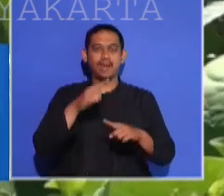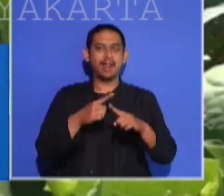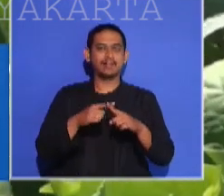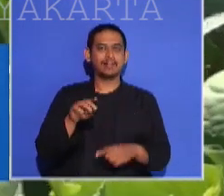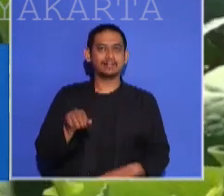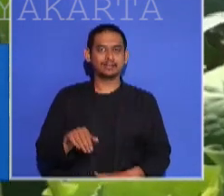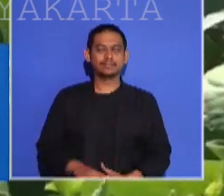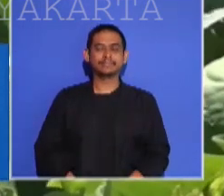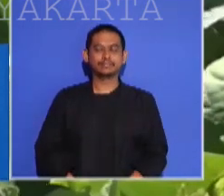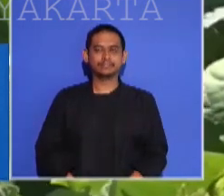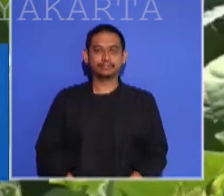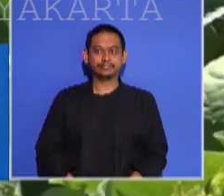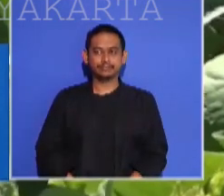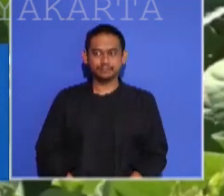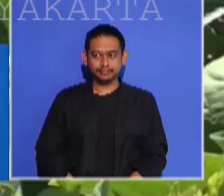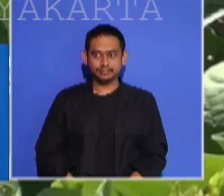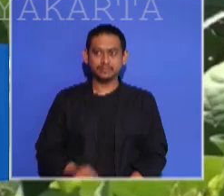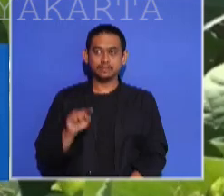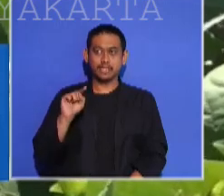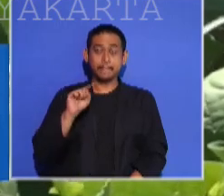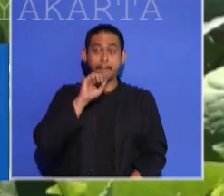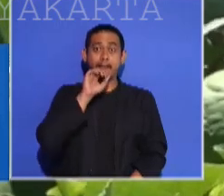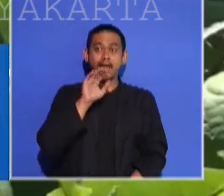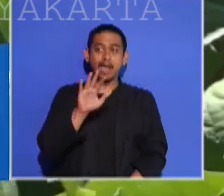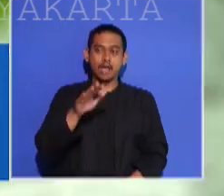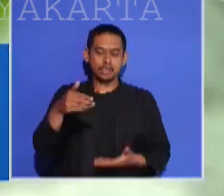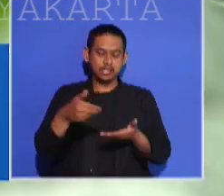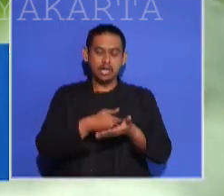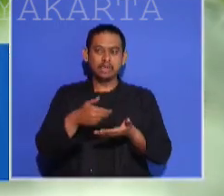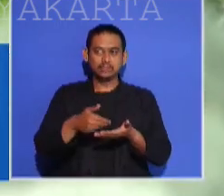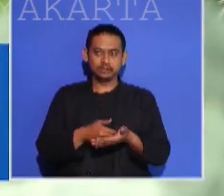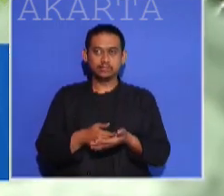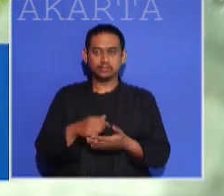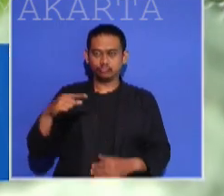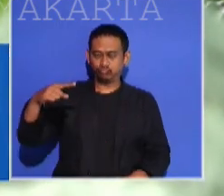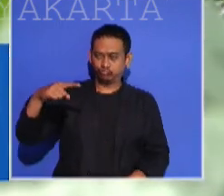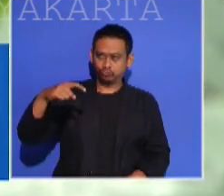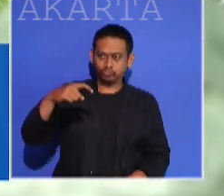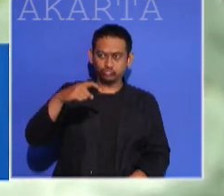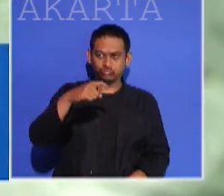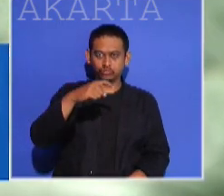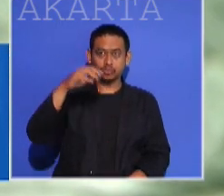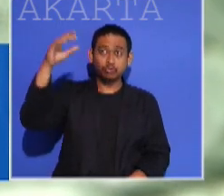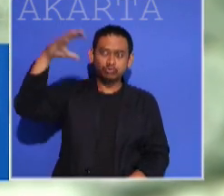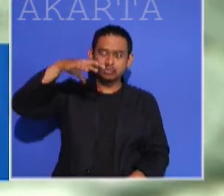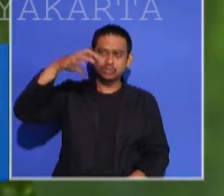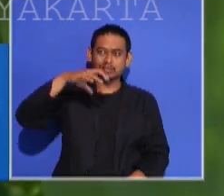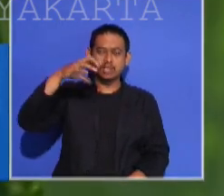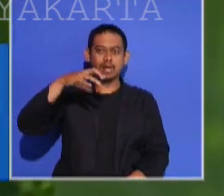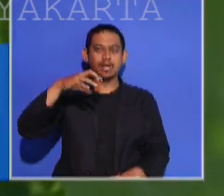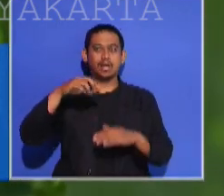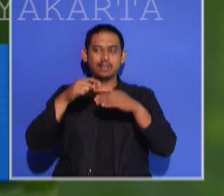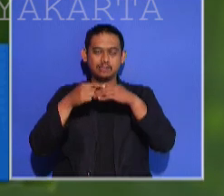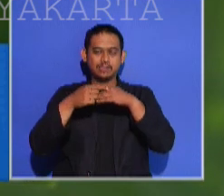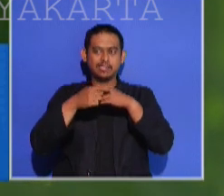tandes malih piyambakipun waleh pilih taneman bayung menika senajan gampil sanget katra omo uler ing mangsa Jawa kados to menika